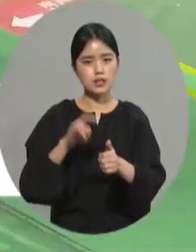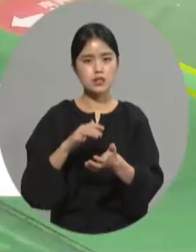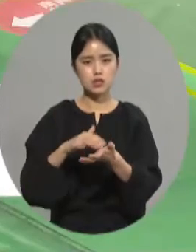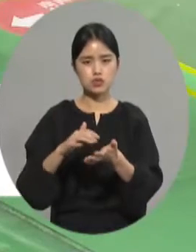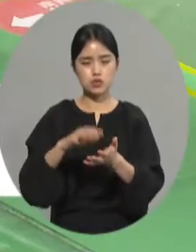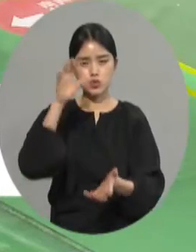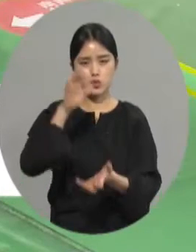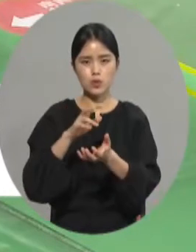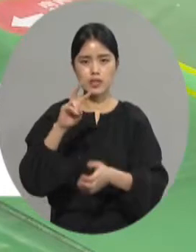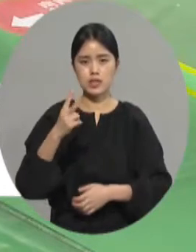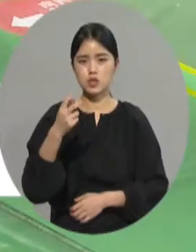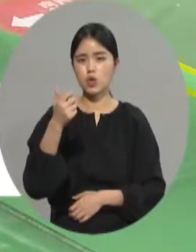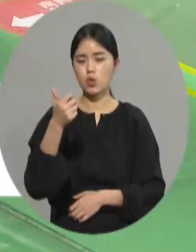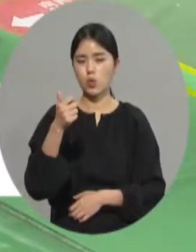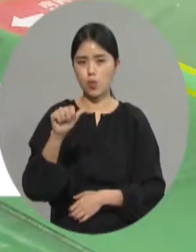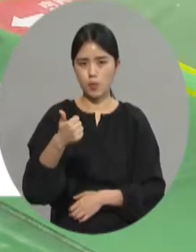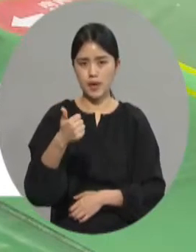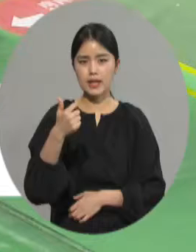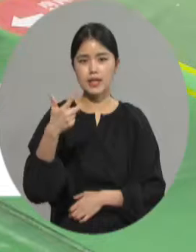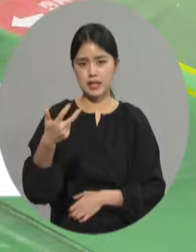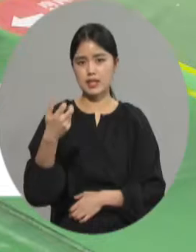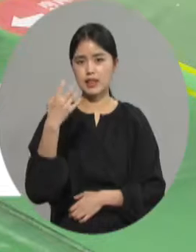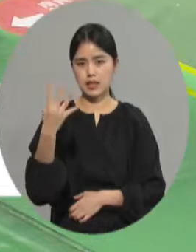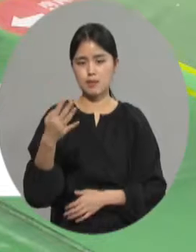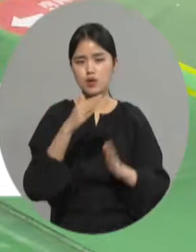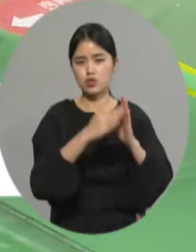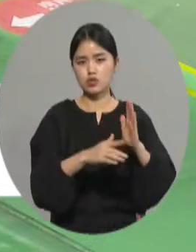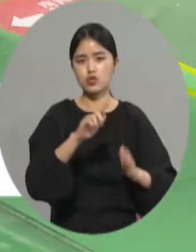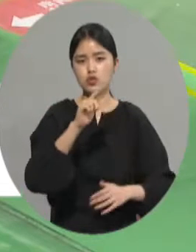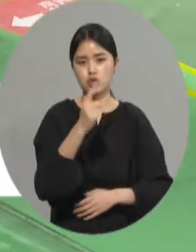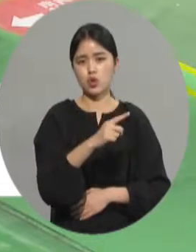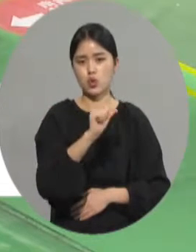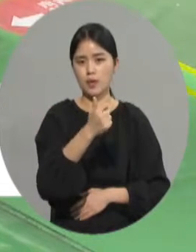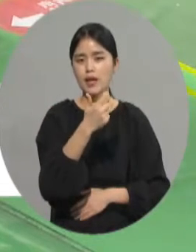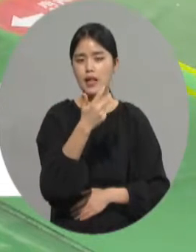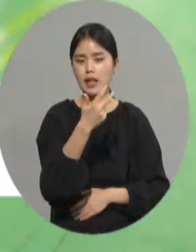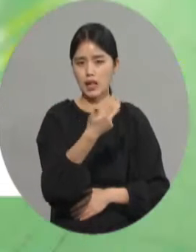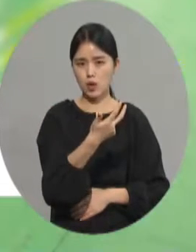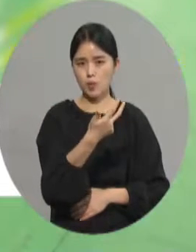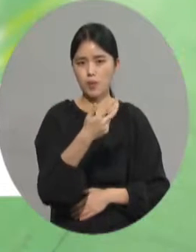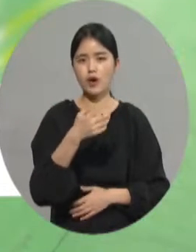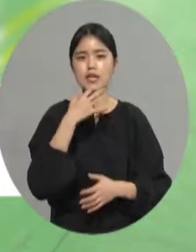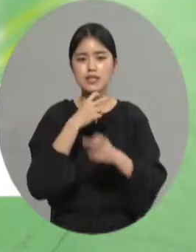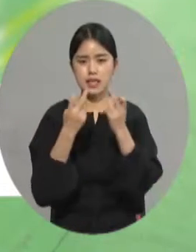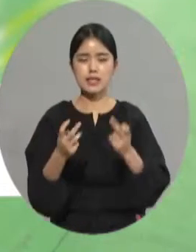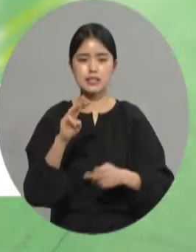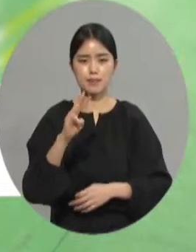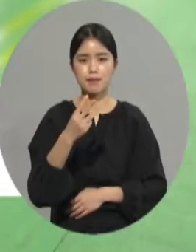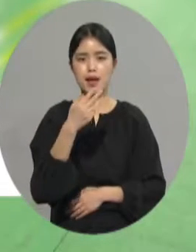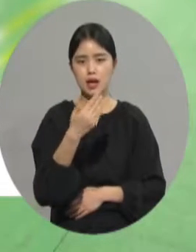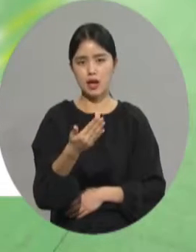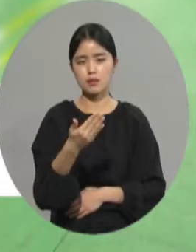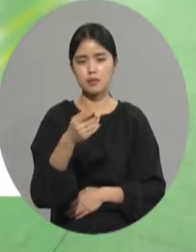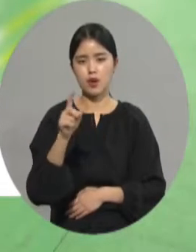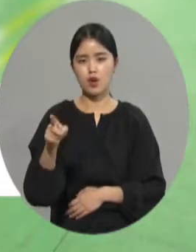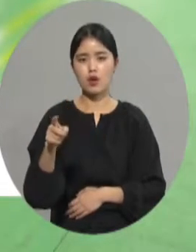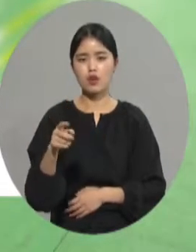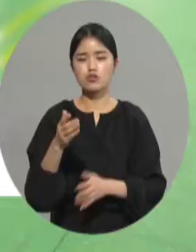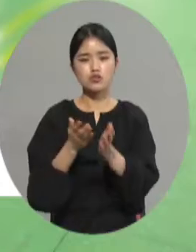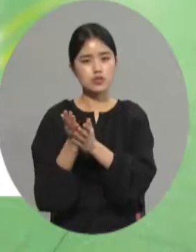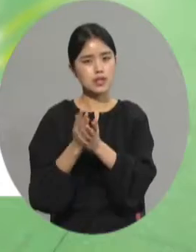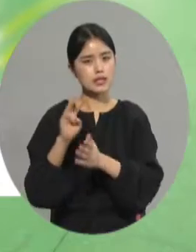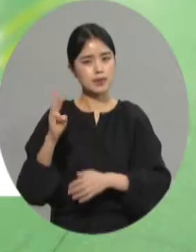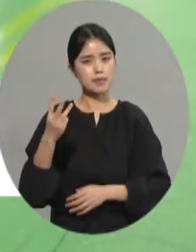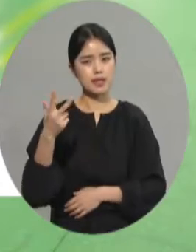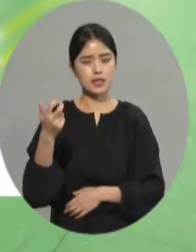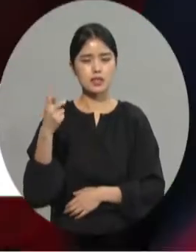총 2천 5백 일은 4명으로 전주 1500 7명 익산 300 90명 분산 300일은 6명